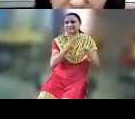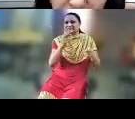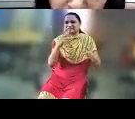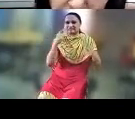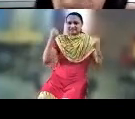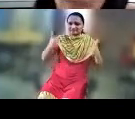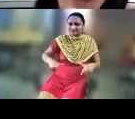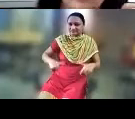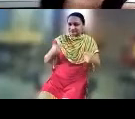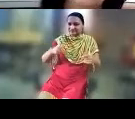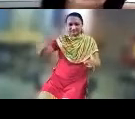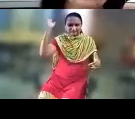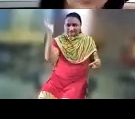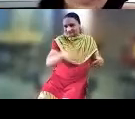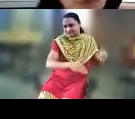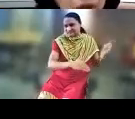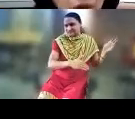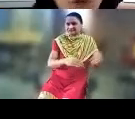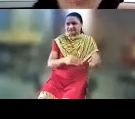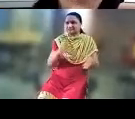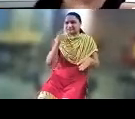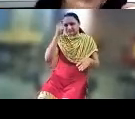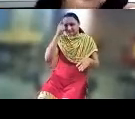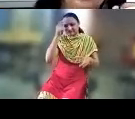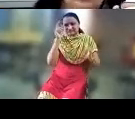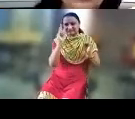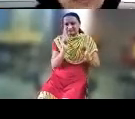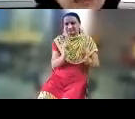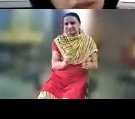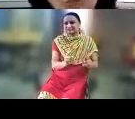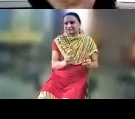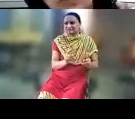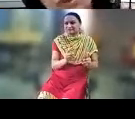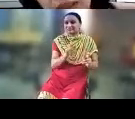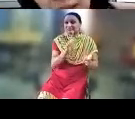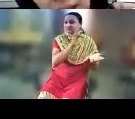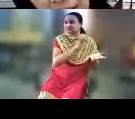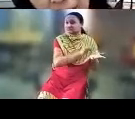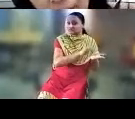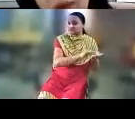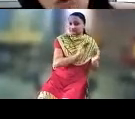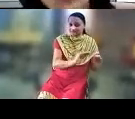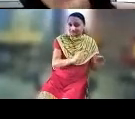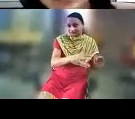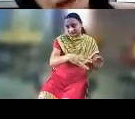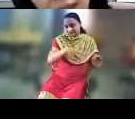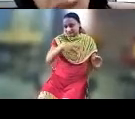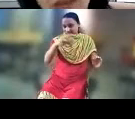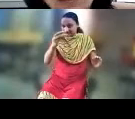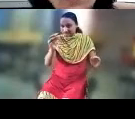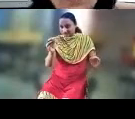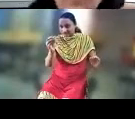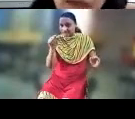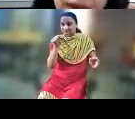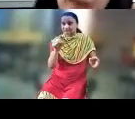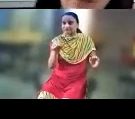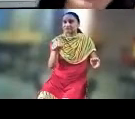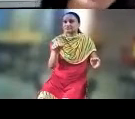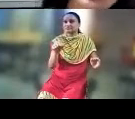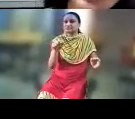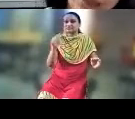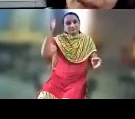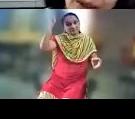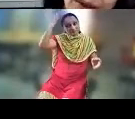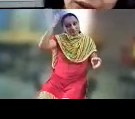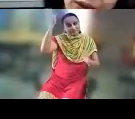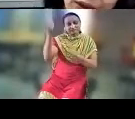फिजिकली एक दूसरे को मारना बहुत कॉमन है। और ऐसी जगहों से जो बच्चे निकलते हैं उनमें आगे जाकर के मेंटल हेल्थ